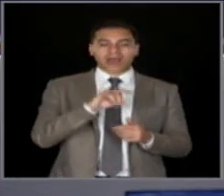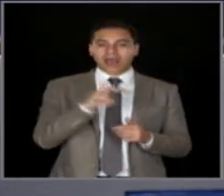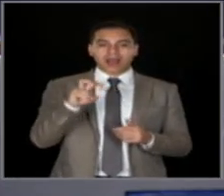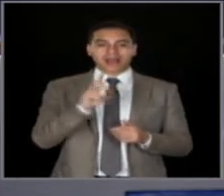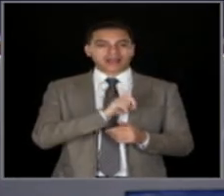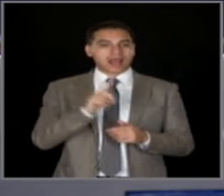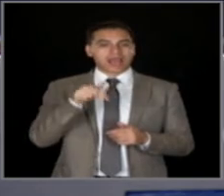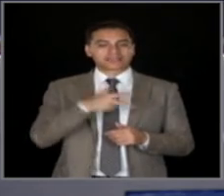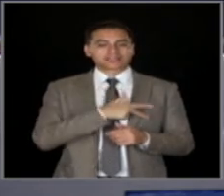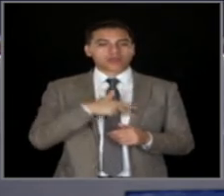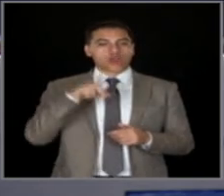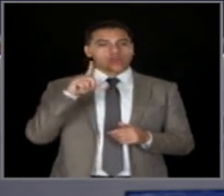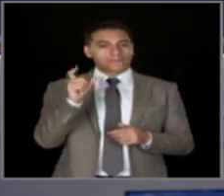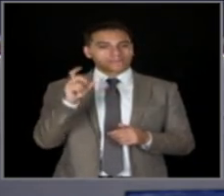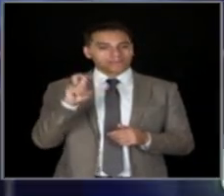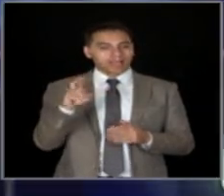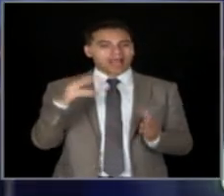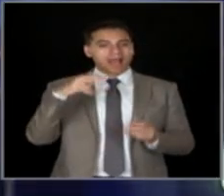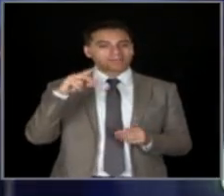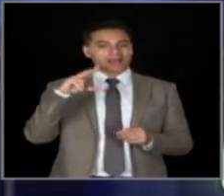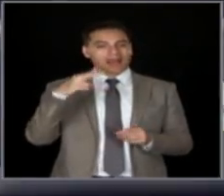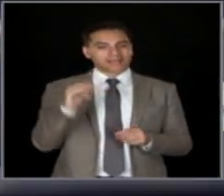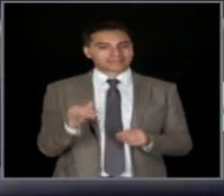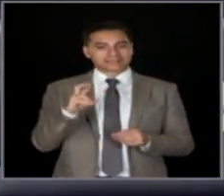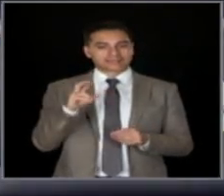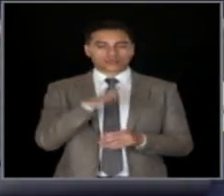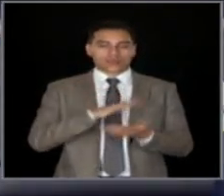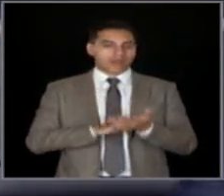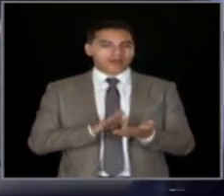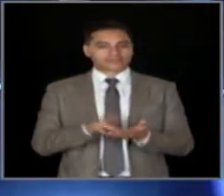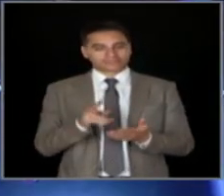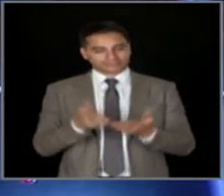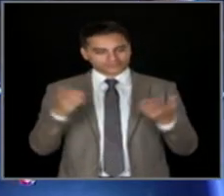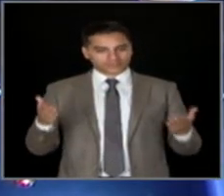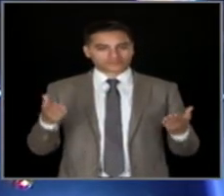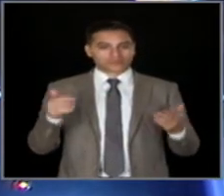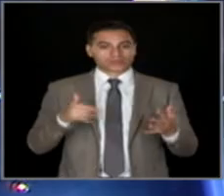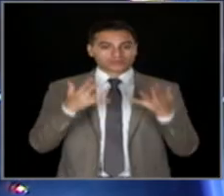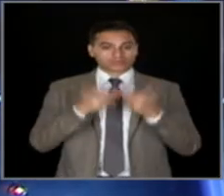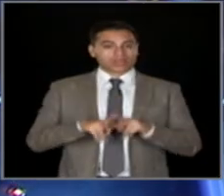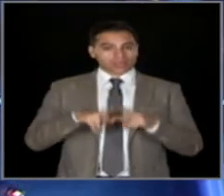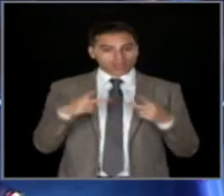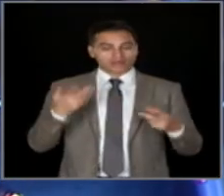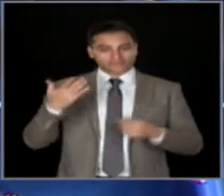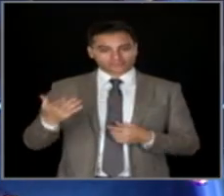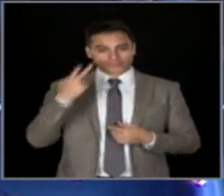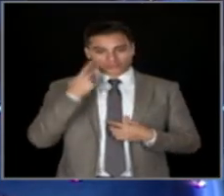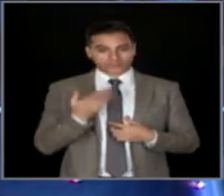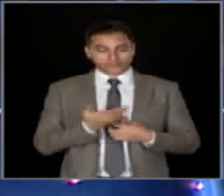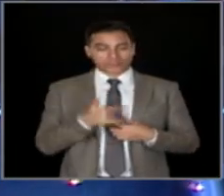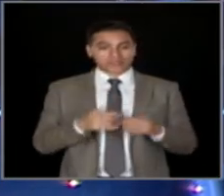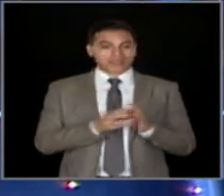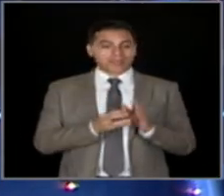العزيز. كلنا نحيي مصطفى وكلاوديا، كلاوديا ومصطفى. النتيجة اتغيرت،